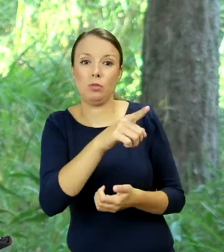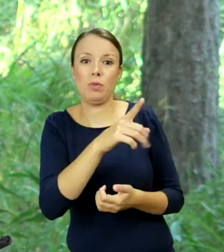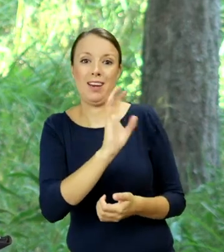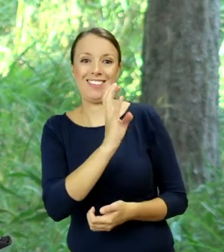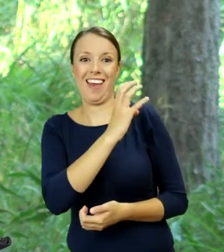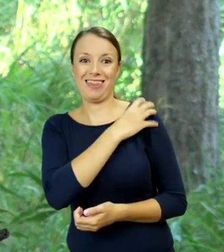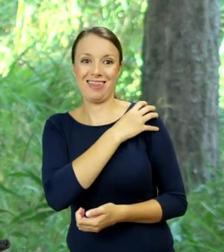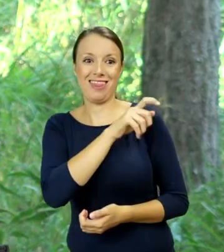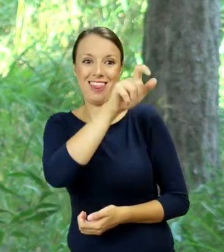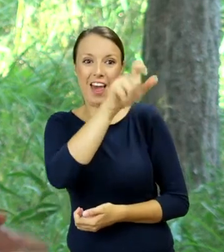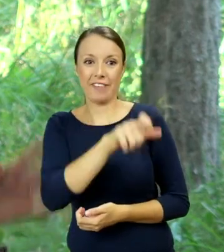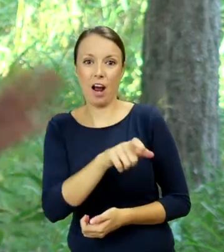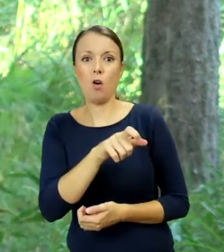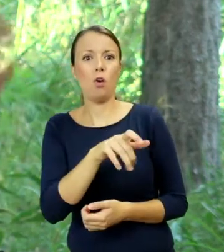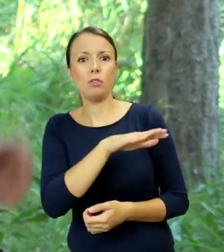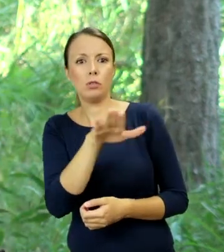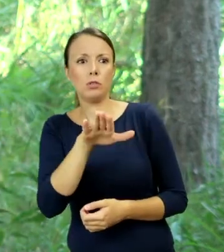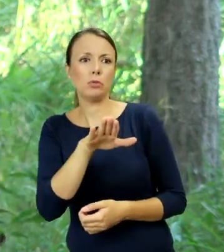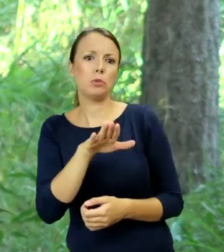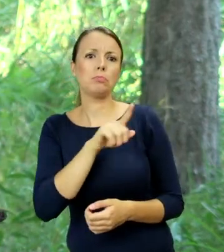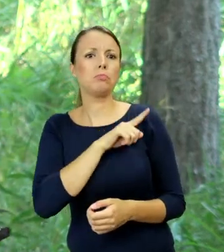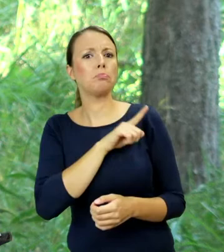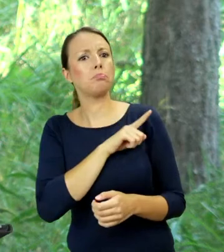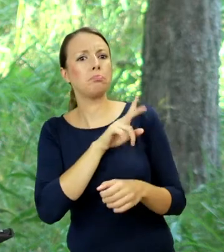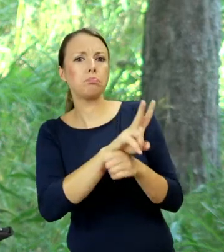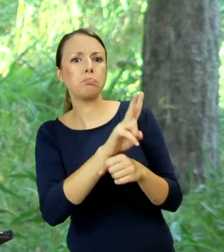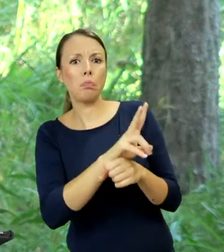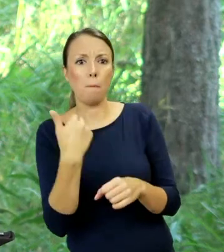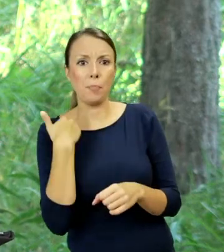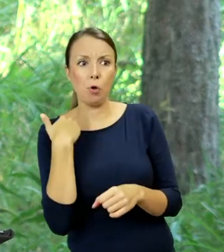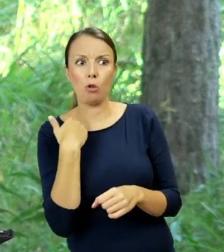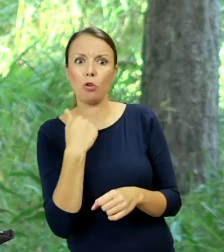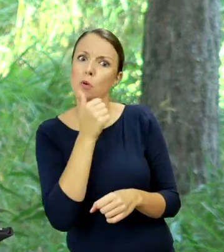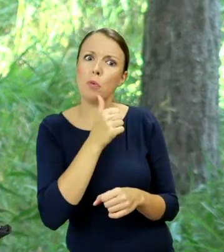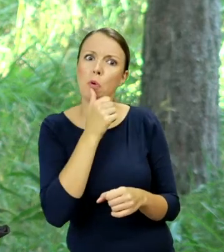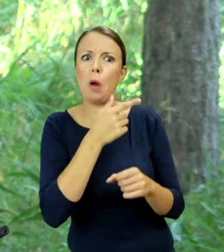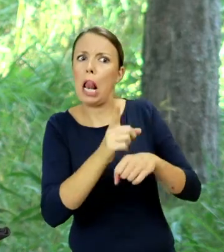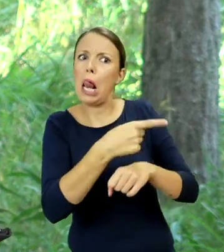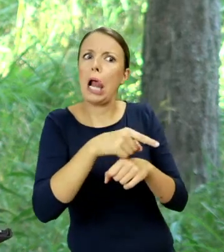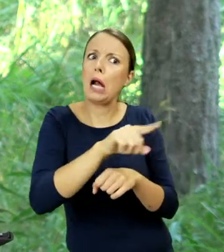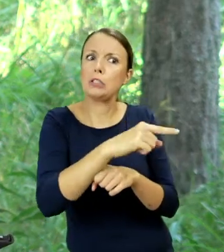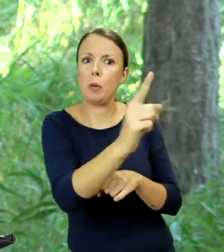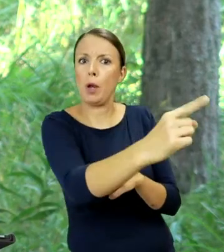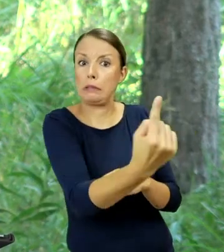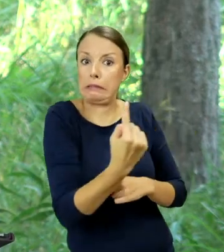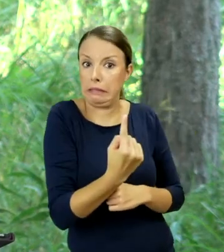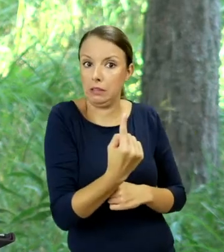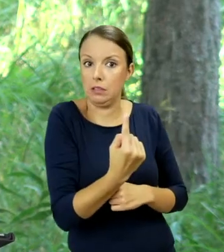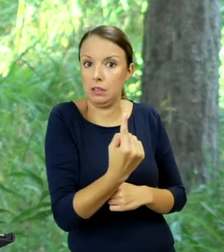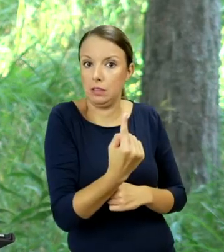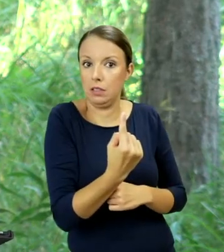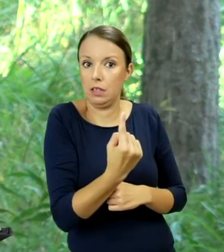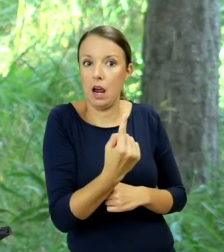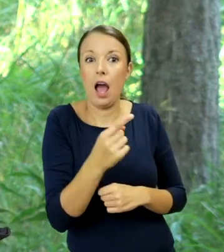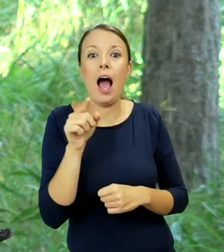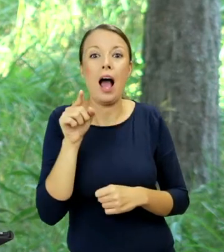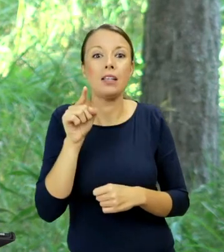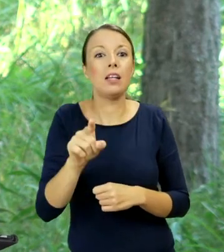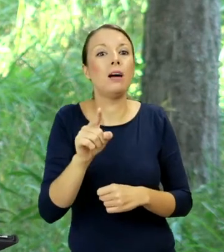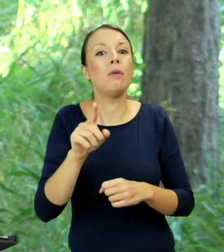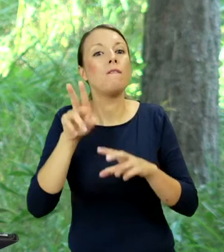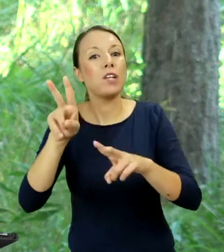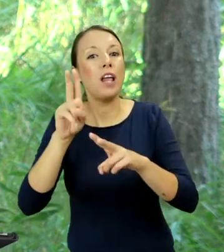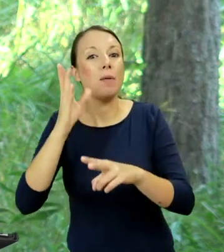generała z jego rewiru i tam już wówczas w wynajętym mieszkaniu z ładunkami